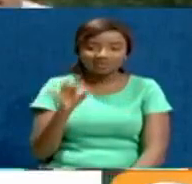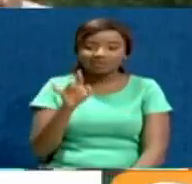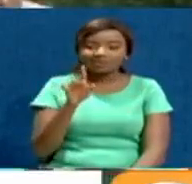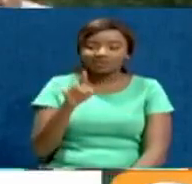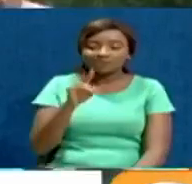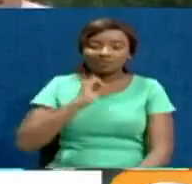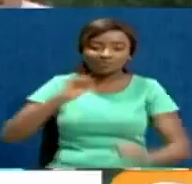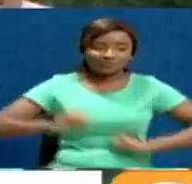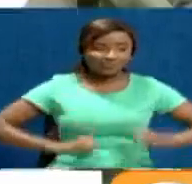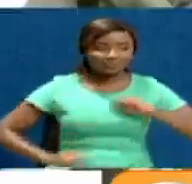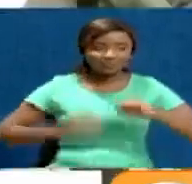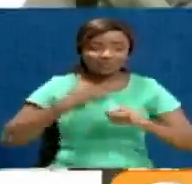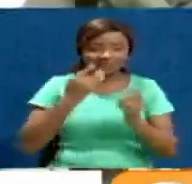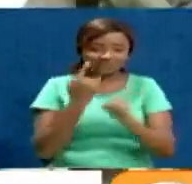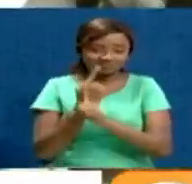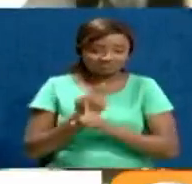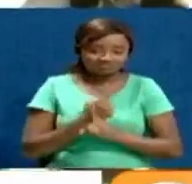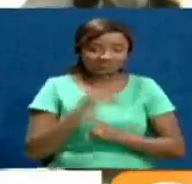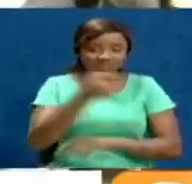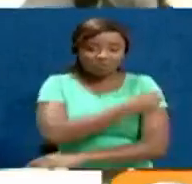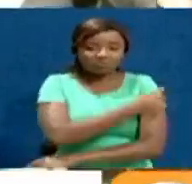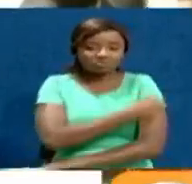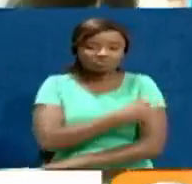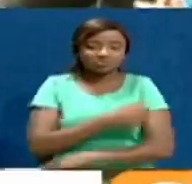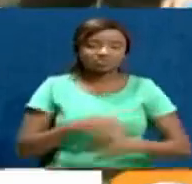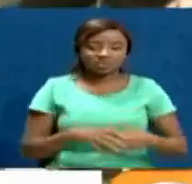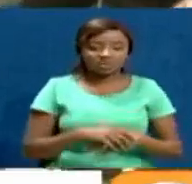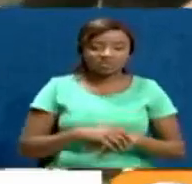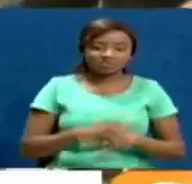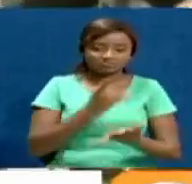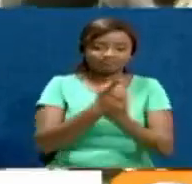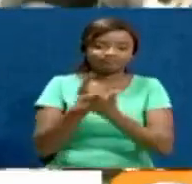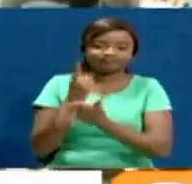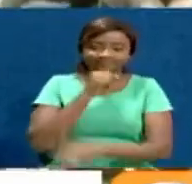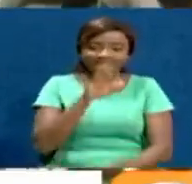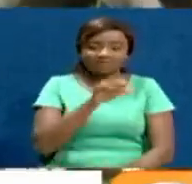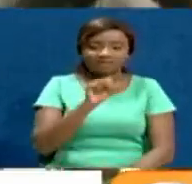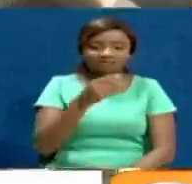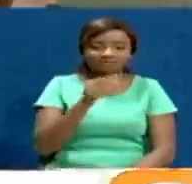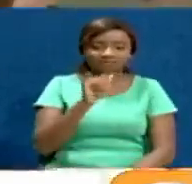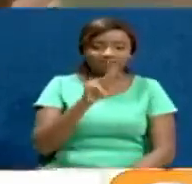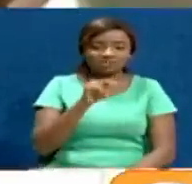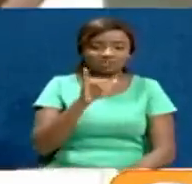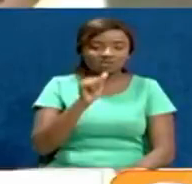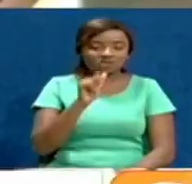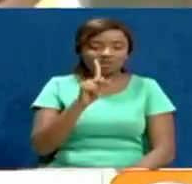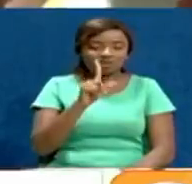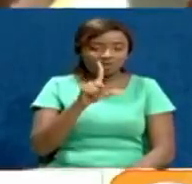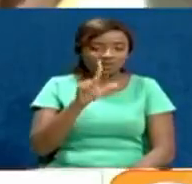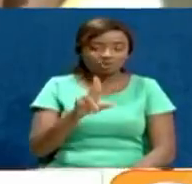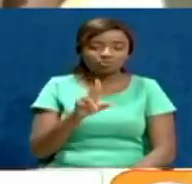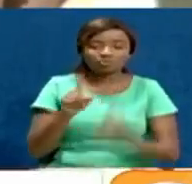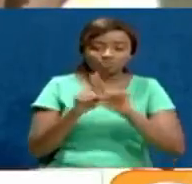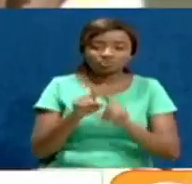huyo anauguza majeraha hospitalini katika kata ndogo ya Shingoto, eneo bunge la Shinyalu, baada ya fahali huyo